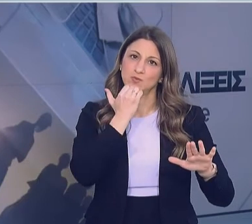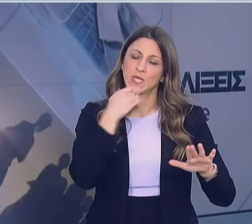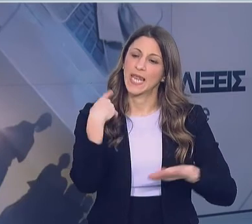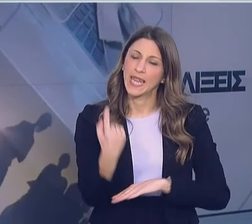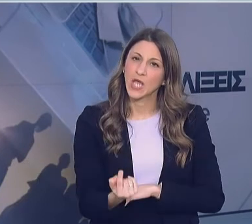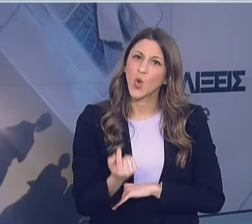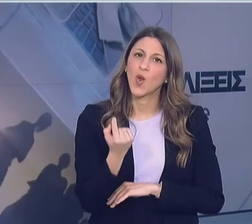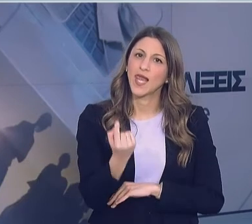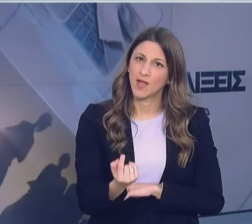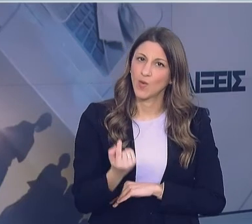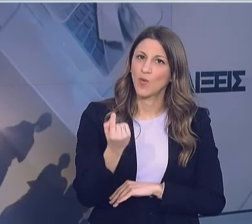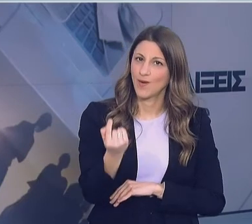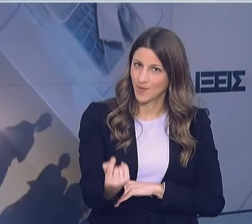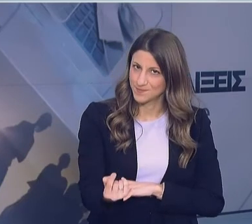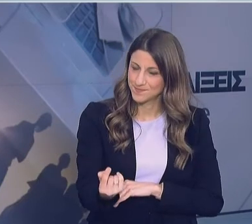Φυσικά και η ελπίδα